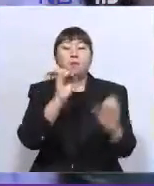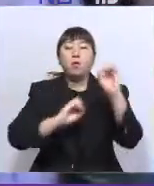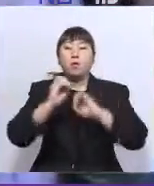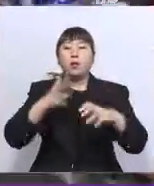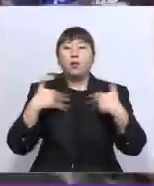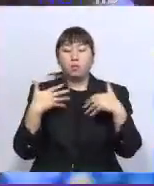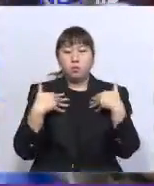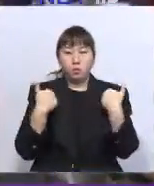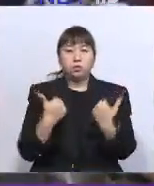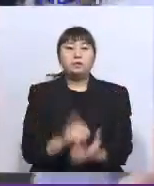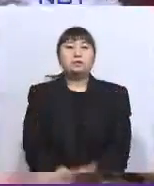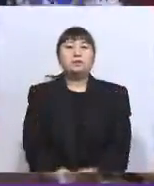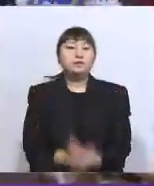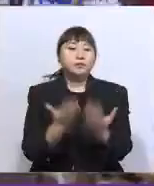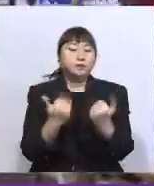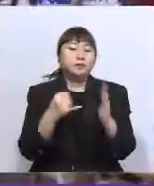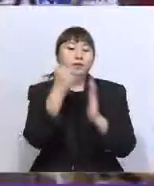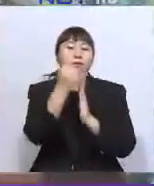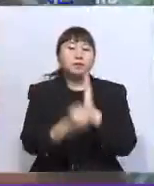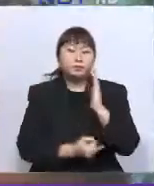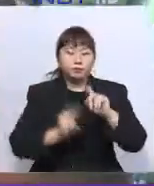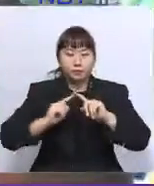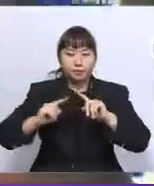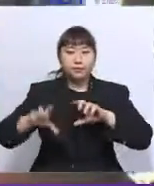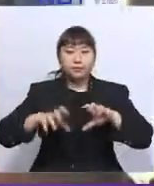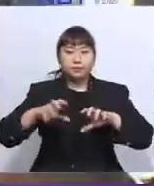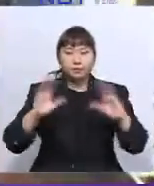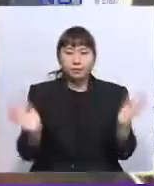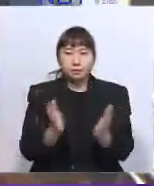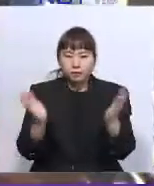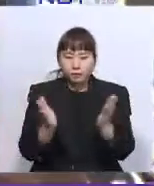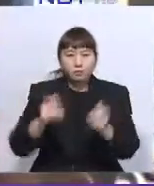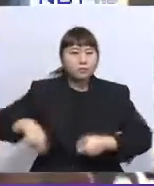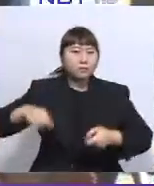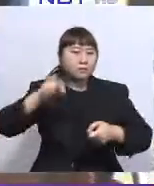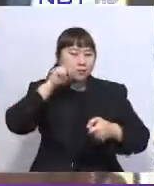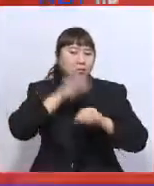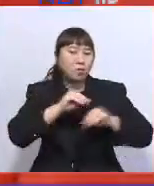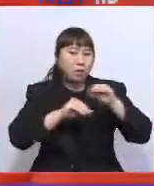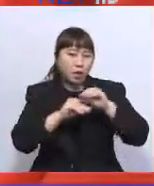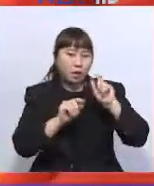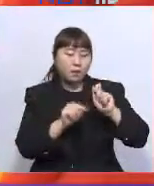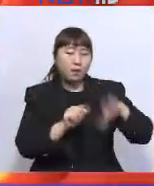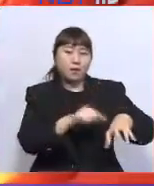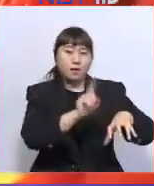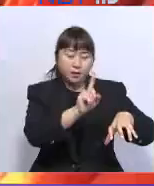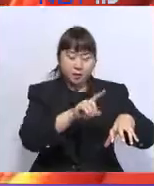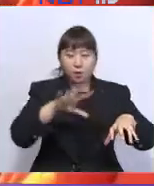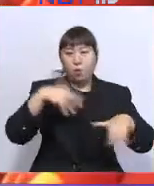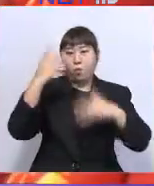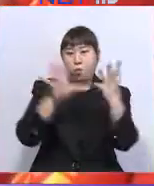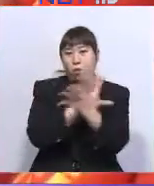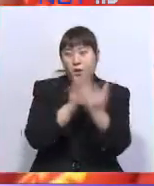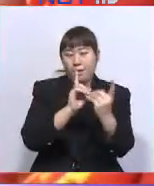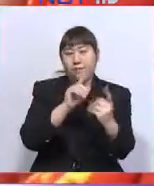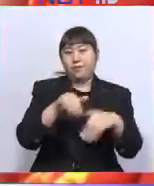เทศกาลสำหรับแต่ละจังหวัดก็จะจัดส่งเสริมสงกรานต์ตามโครงการ1อำเภอ1ลานวัฒนธรรมกิจกรรม